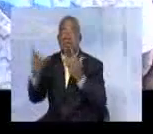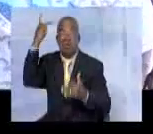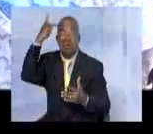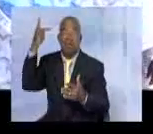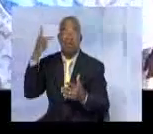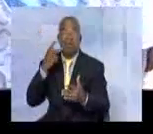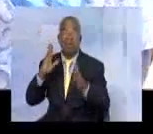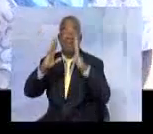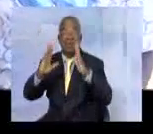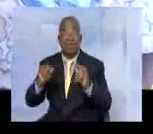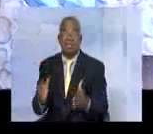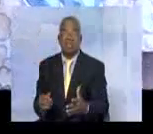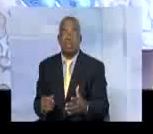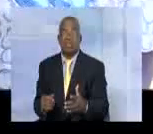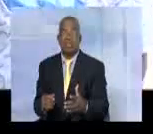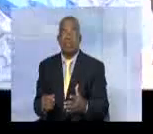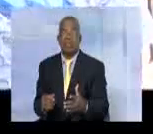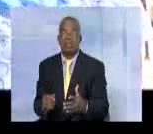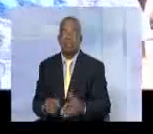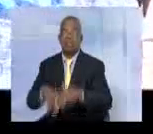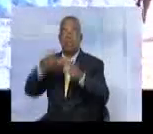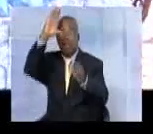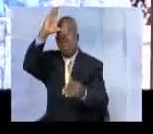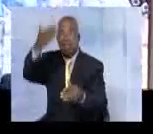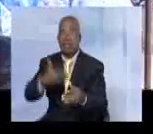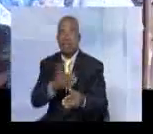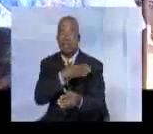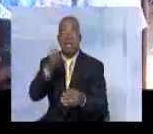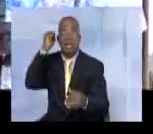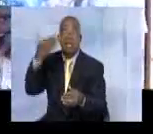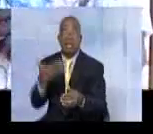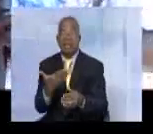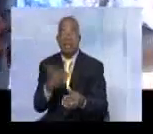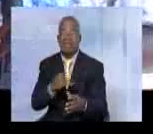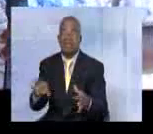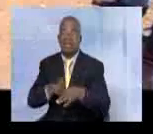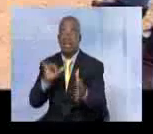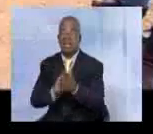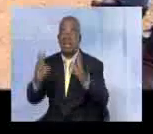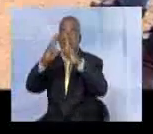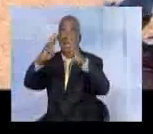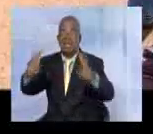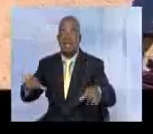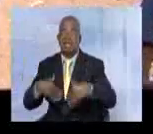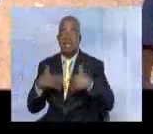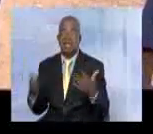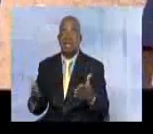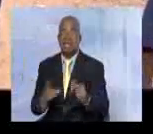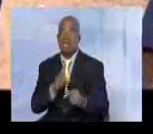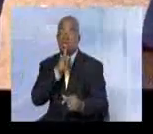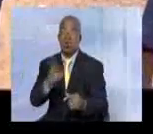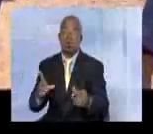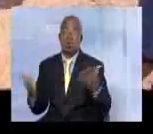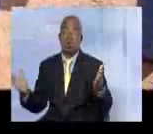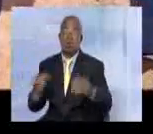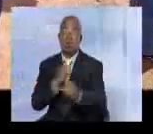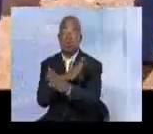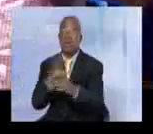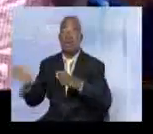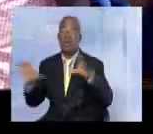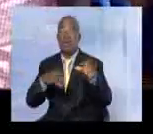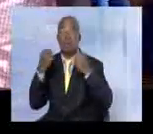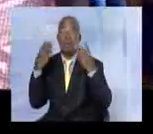et filles à l'union et à la cohésion. Objectif, relancer le développement de Brou Akpoassou et cela